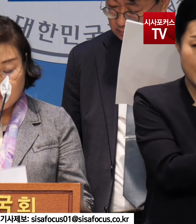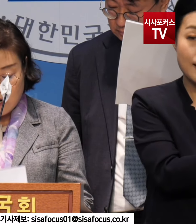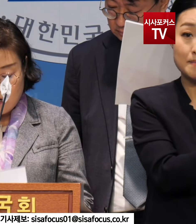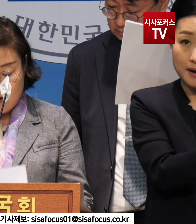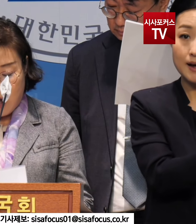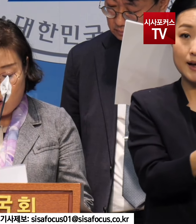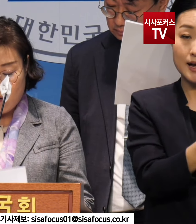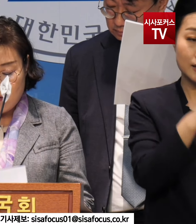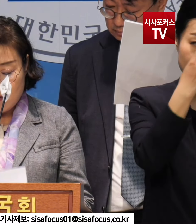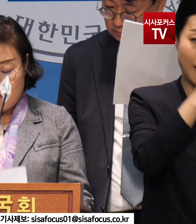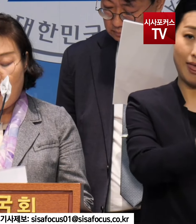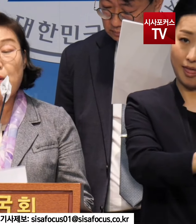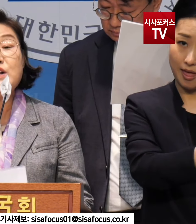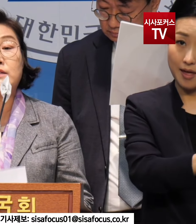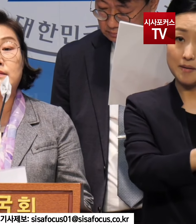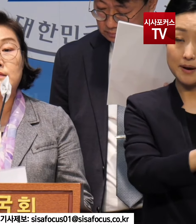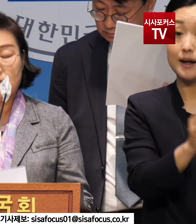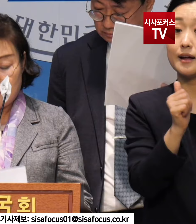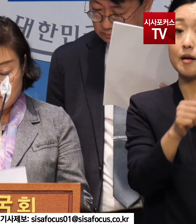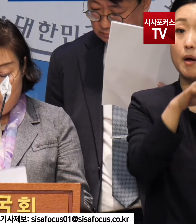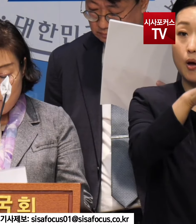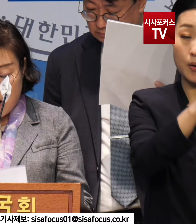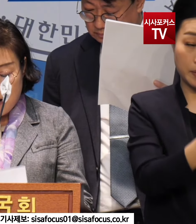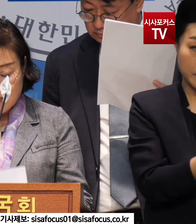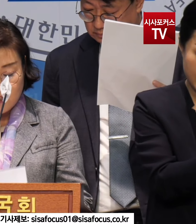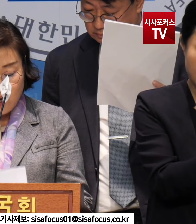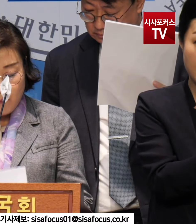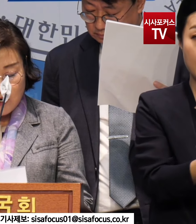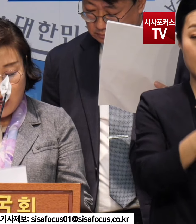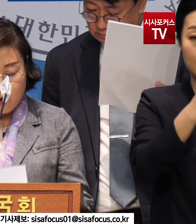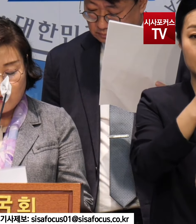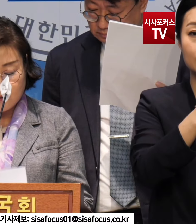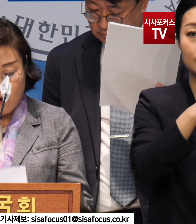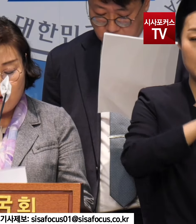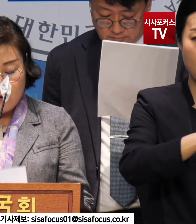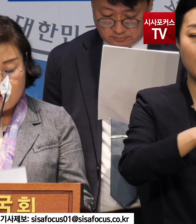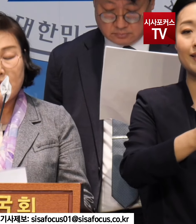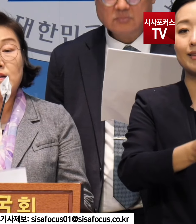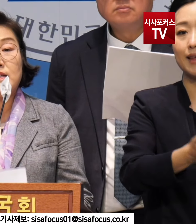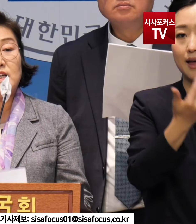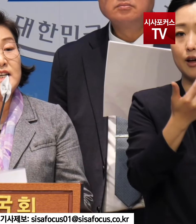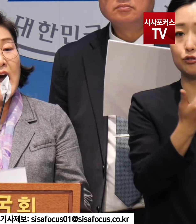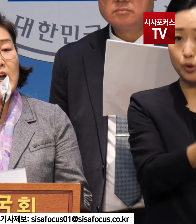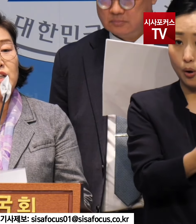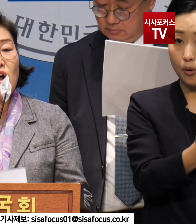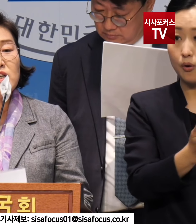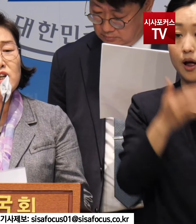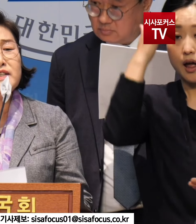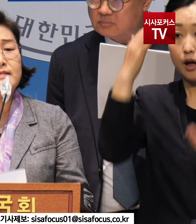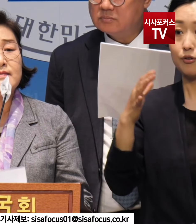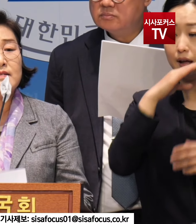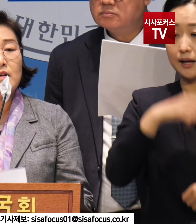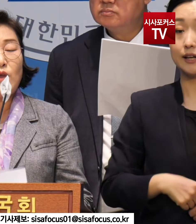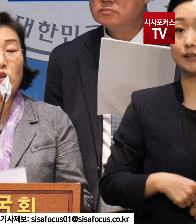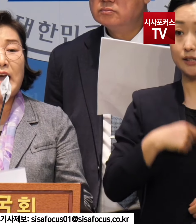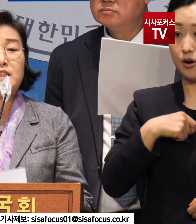부실 수사를 하고 법원은 솜방망이 처벌을 하고 있어 이 나라의